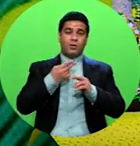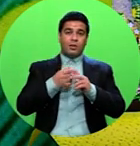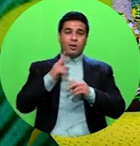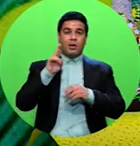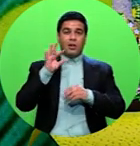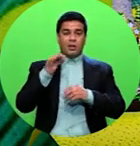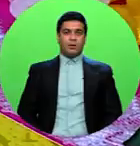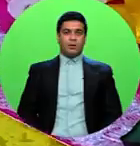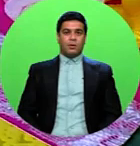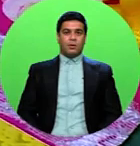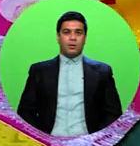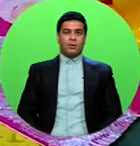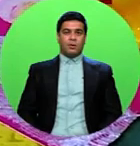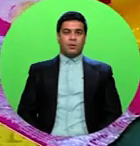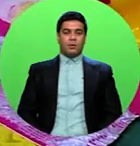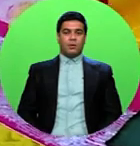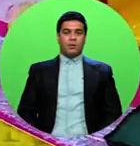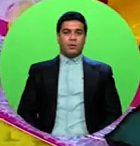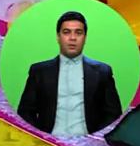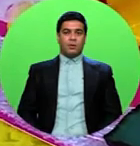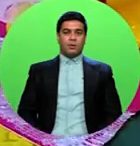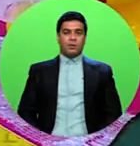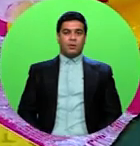на клей-пистолет.